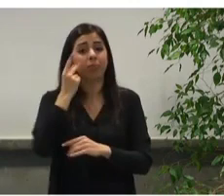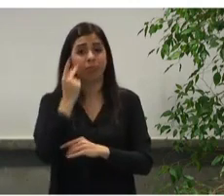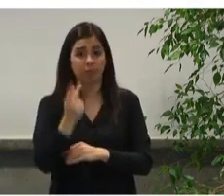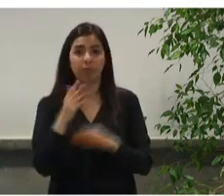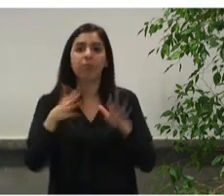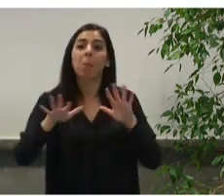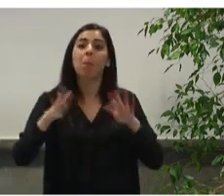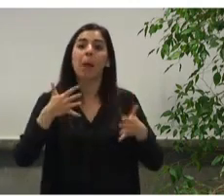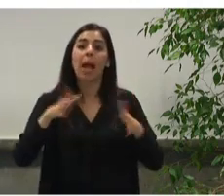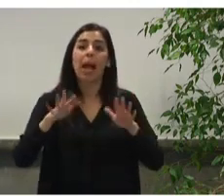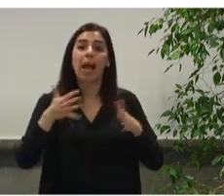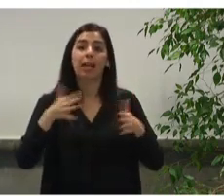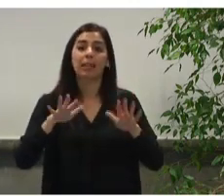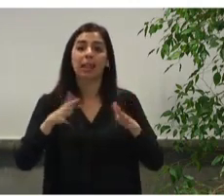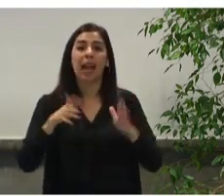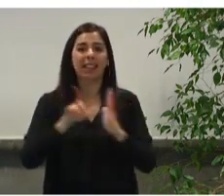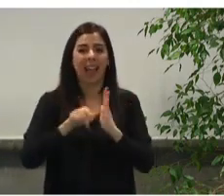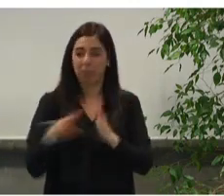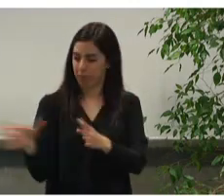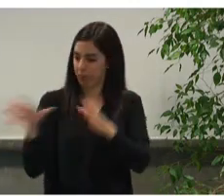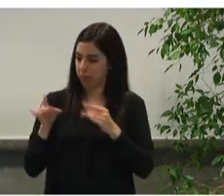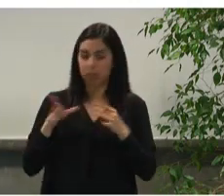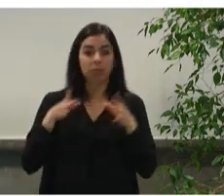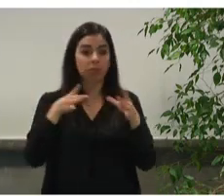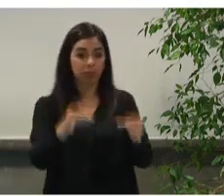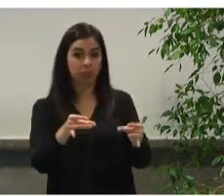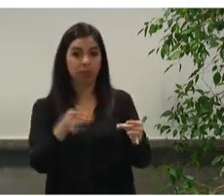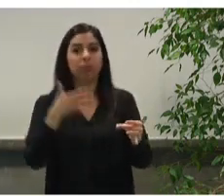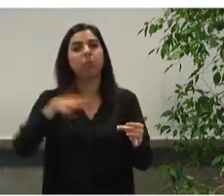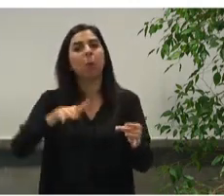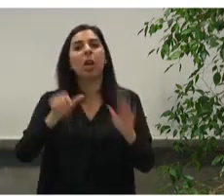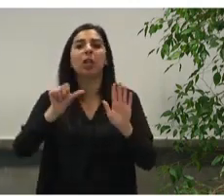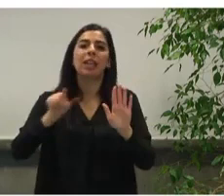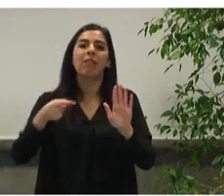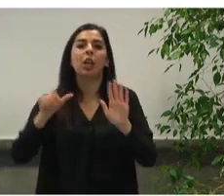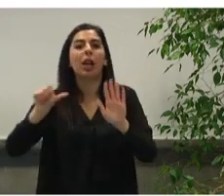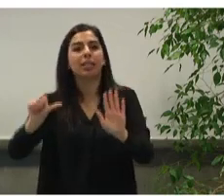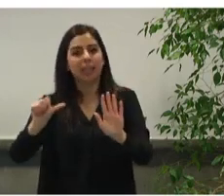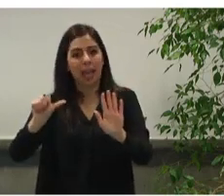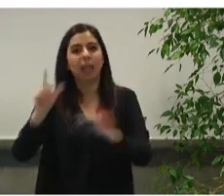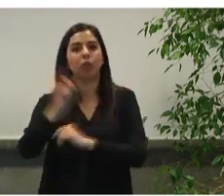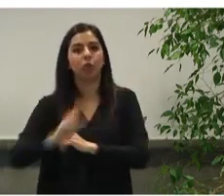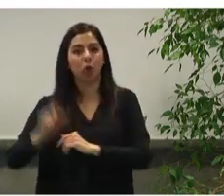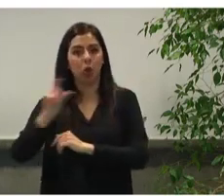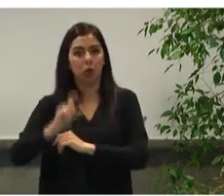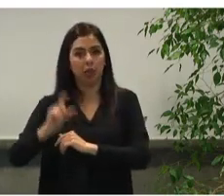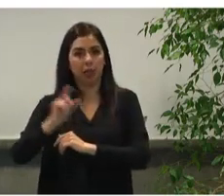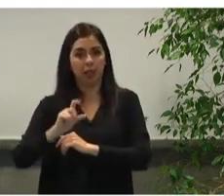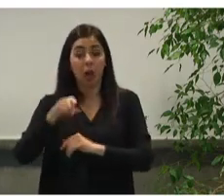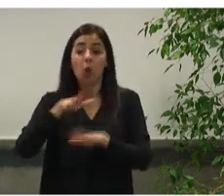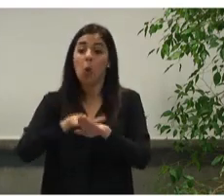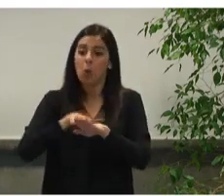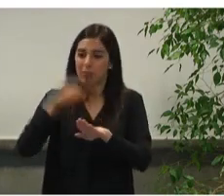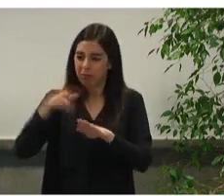in media il tempo che passa tra un'infezione e l'altra è di circa 6,6 giorni. Utilizzando questa informazione e i dati